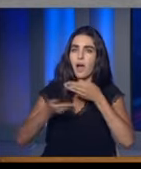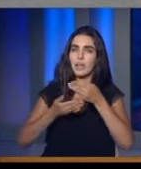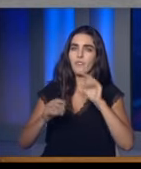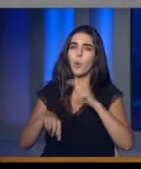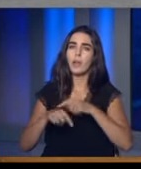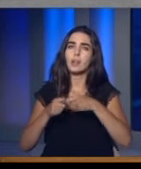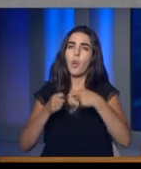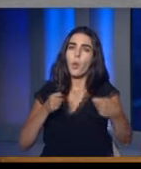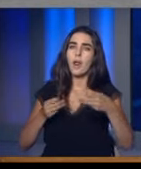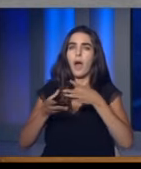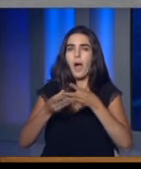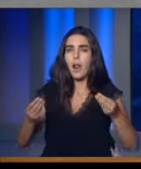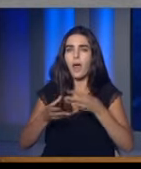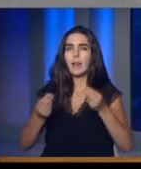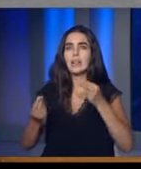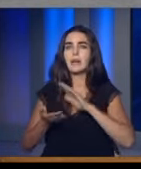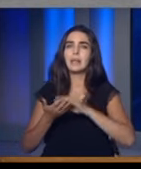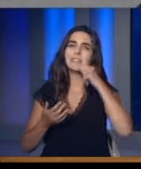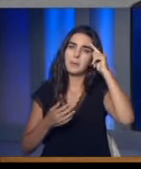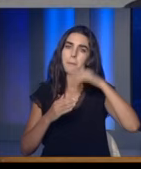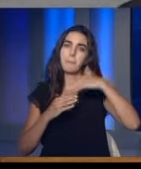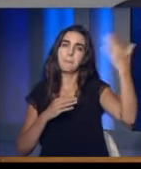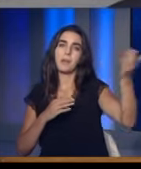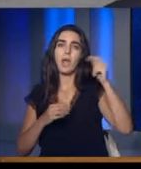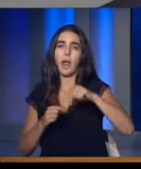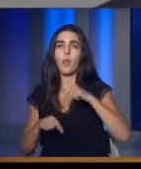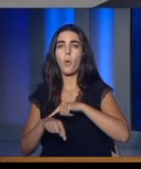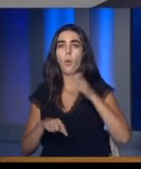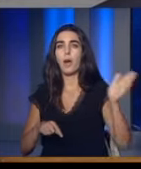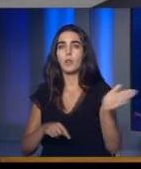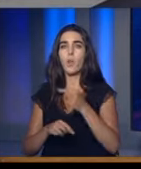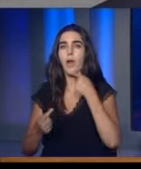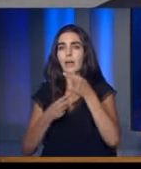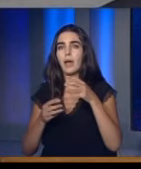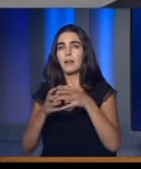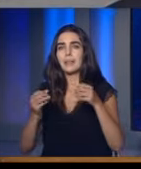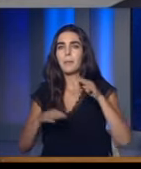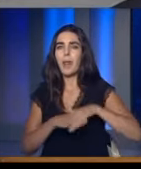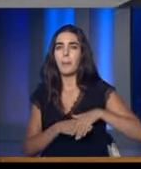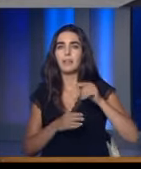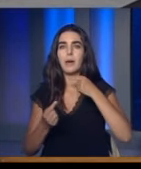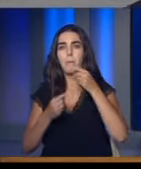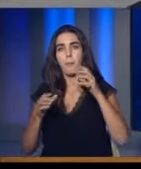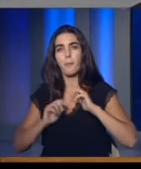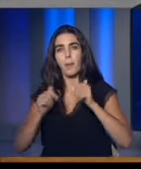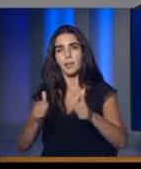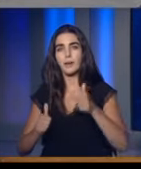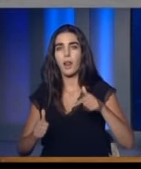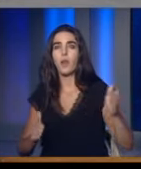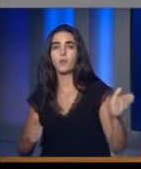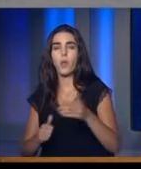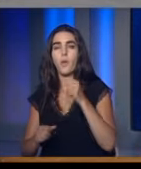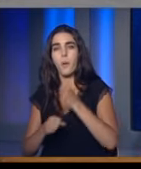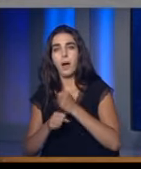لا مصلحة أيضا في الجلوس قاعدين وفي انتظار هطول الحلول علينا من الخارج، بل يجب أن يكون هناك